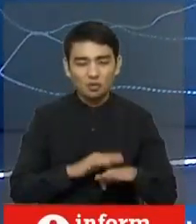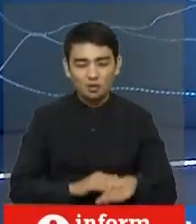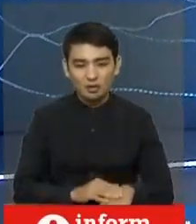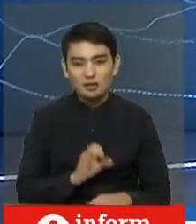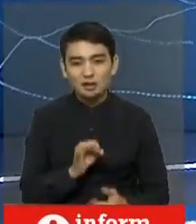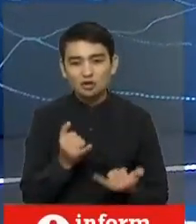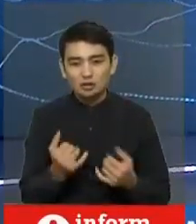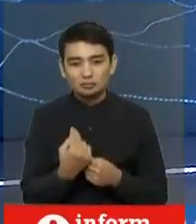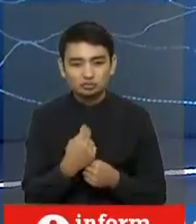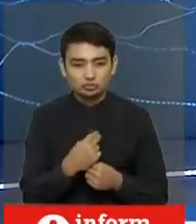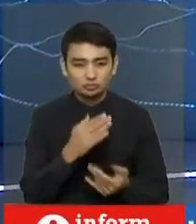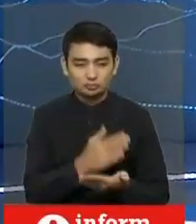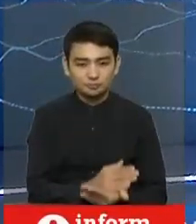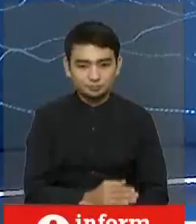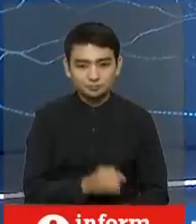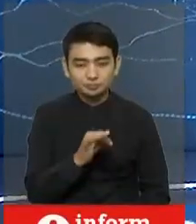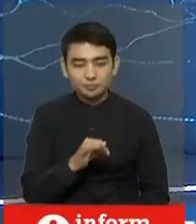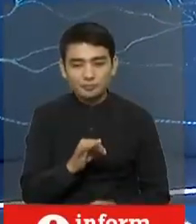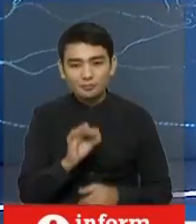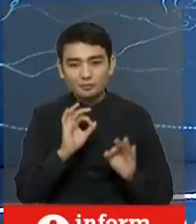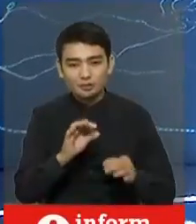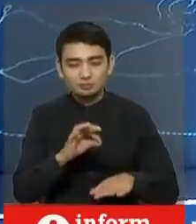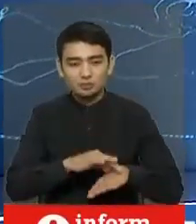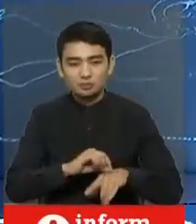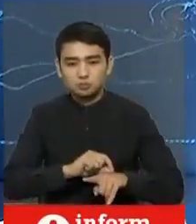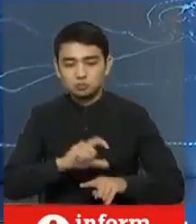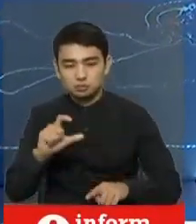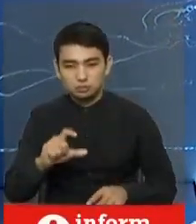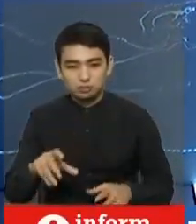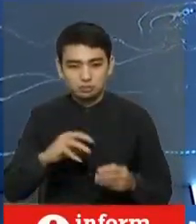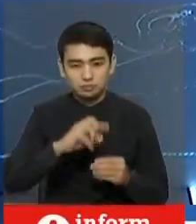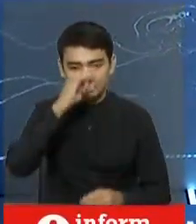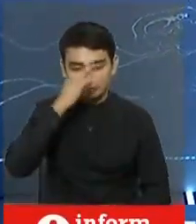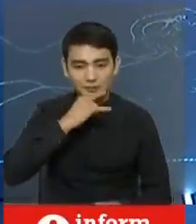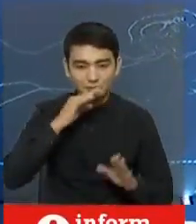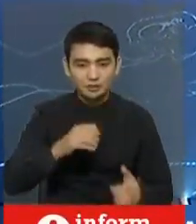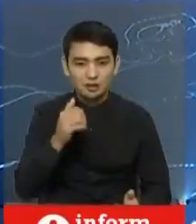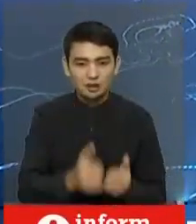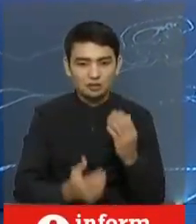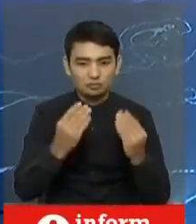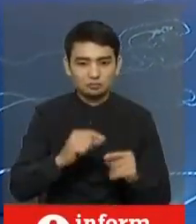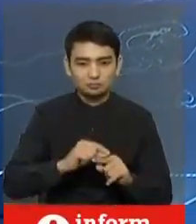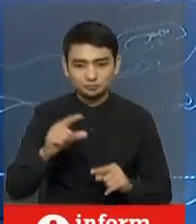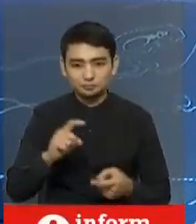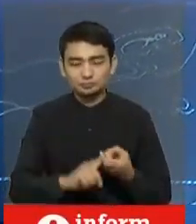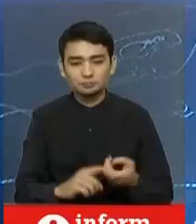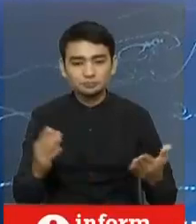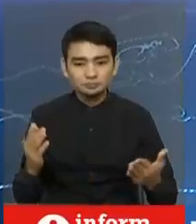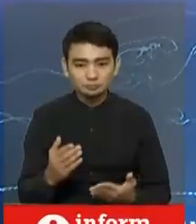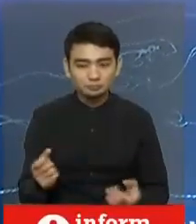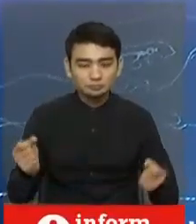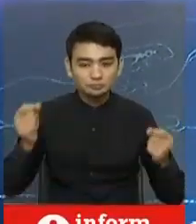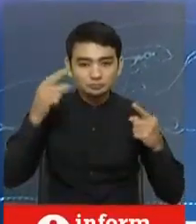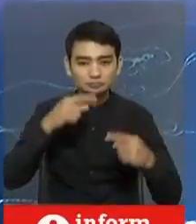они получают лечение. Стоит отметить, что рост заболевших в целом по Казахстану растет с каждым днем. С чем это связано, узнавала